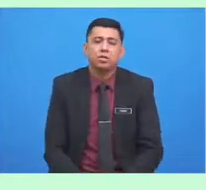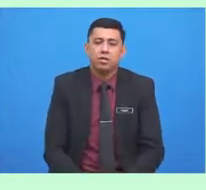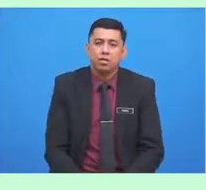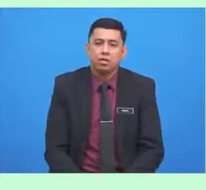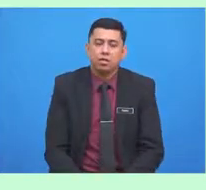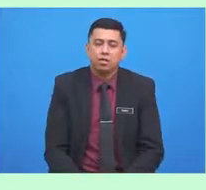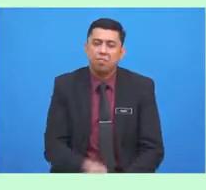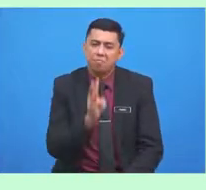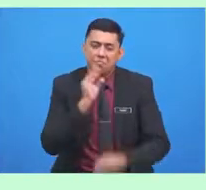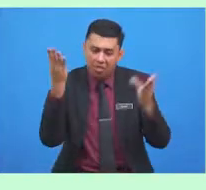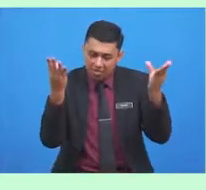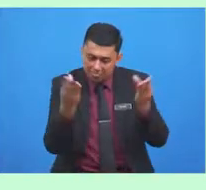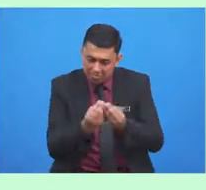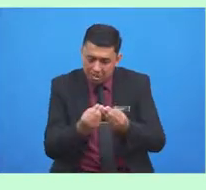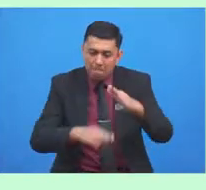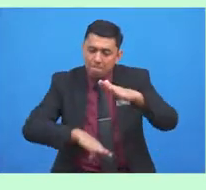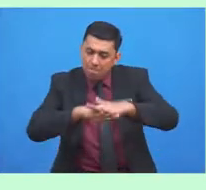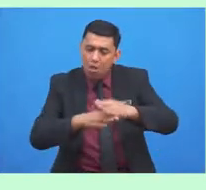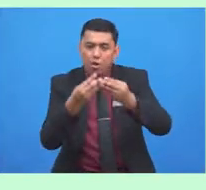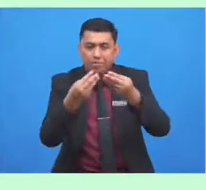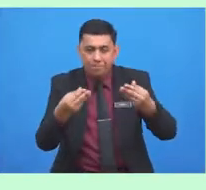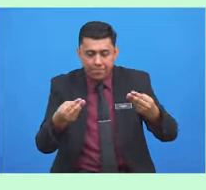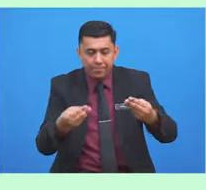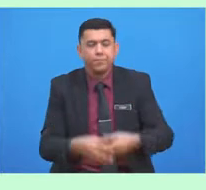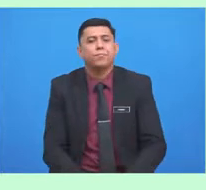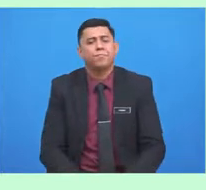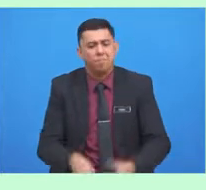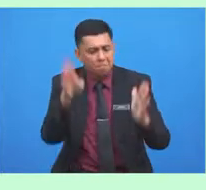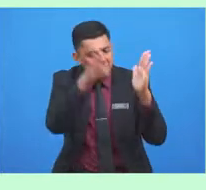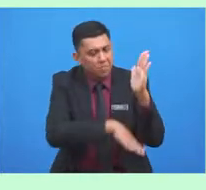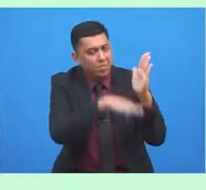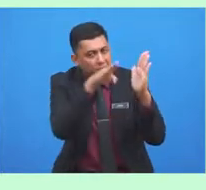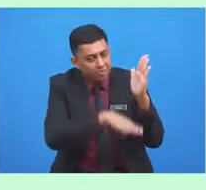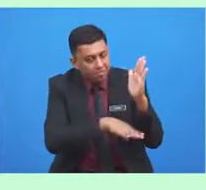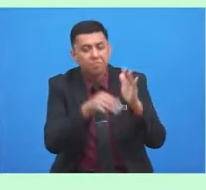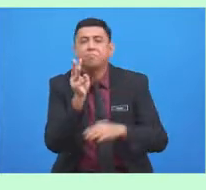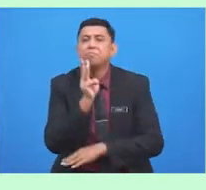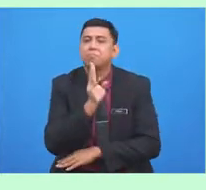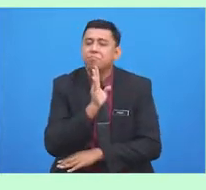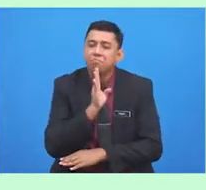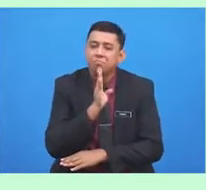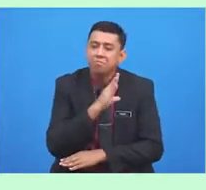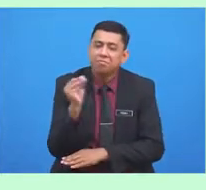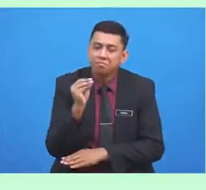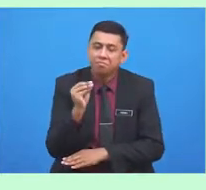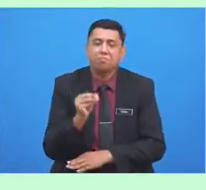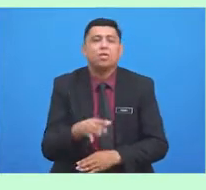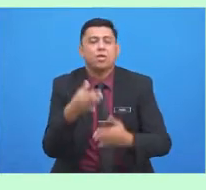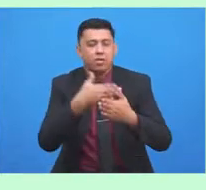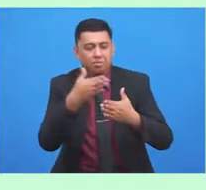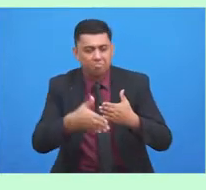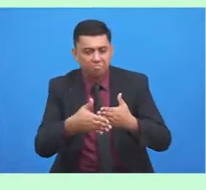kadar resapan air dan aliran air bawah tanah akan berkurangan dan akhirnya mengurangkan